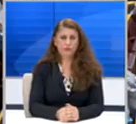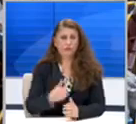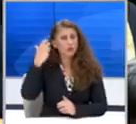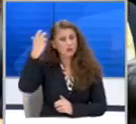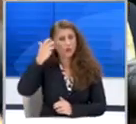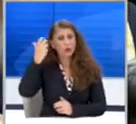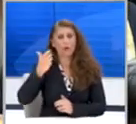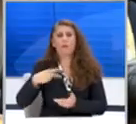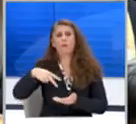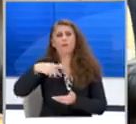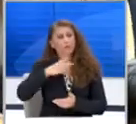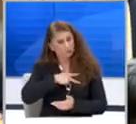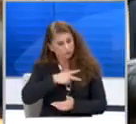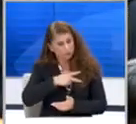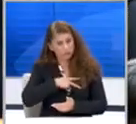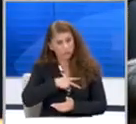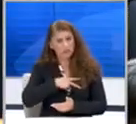Σοφία ορθή.